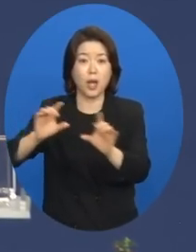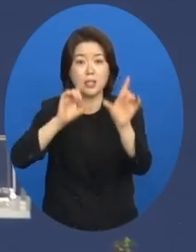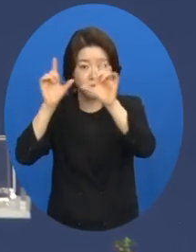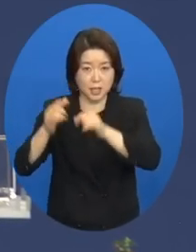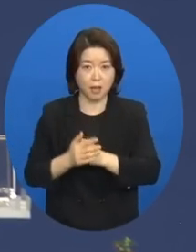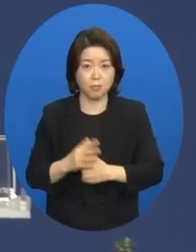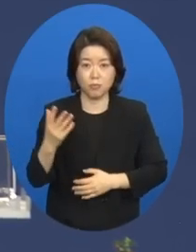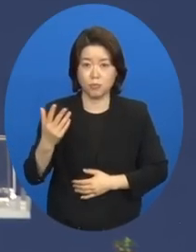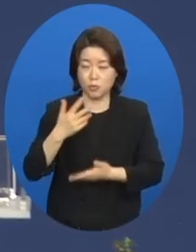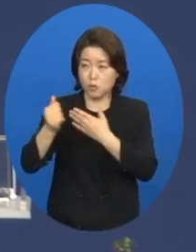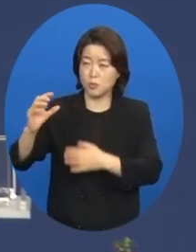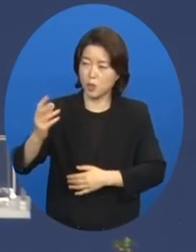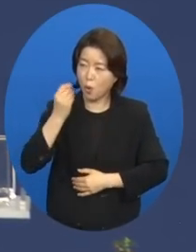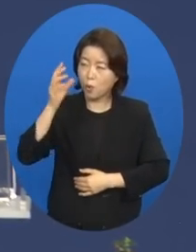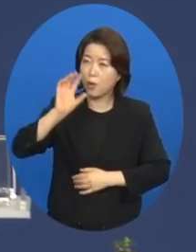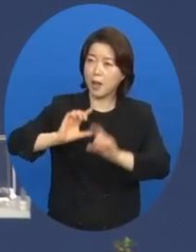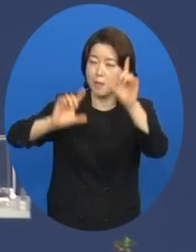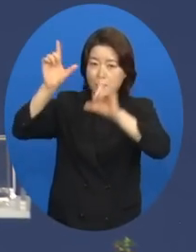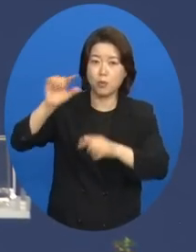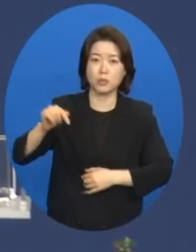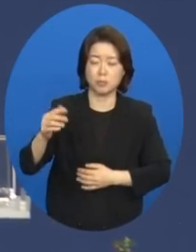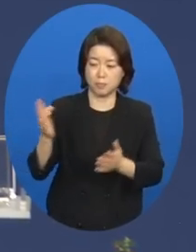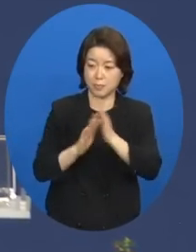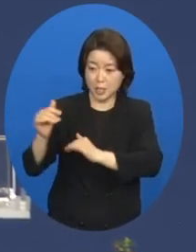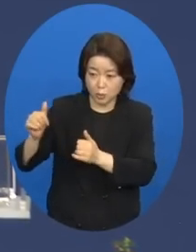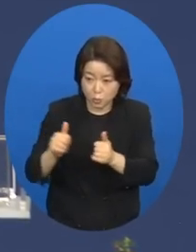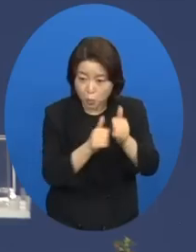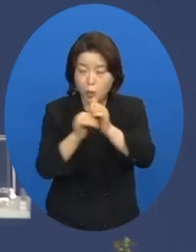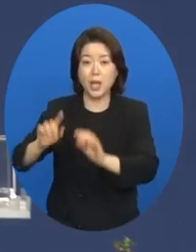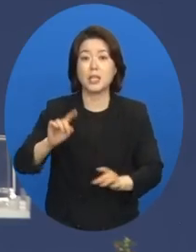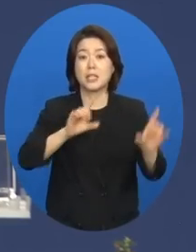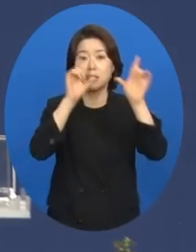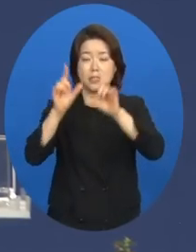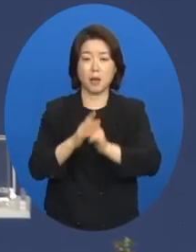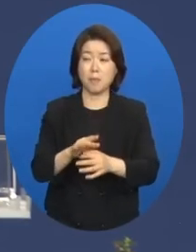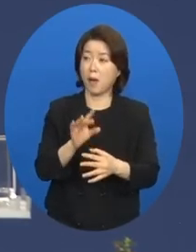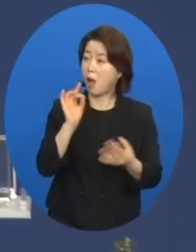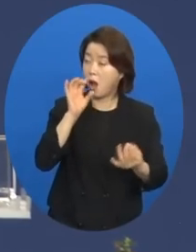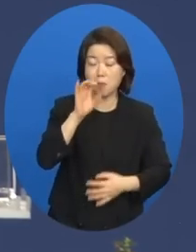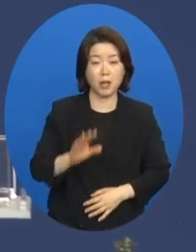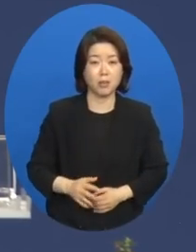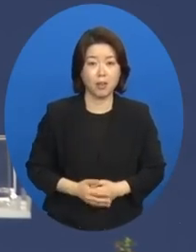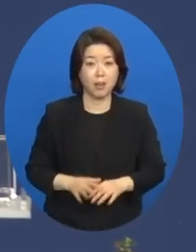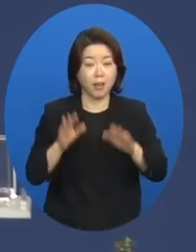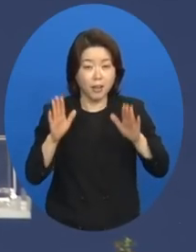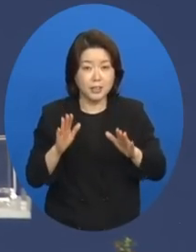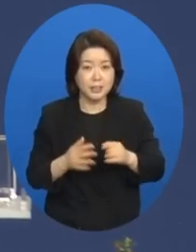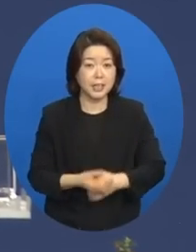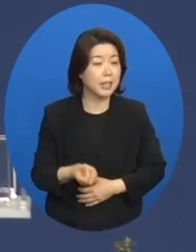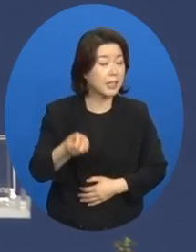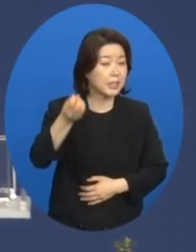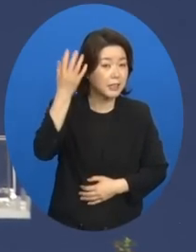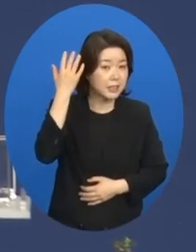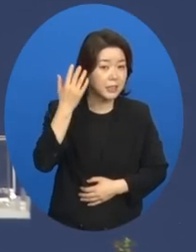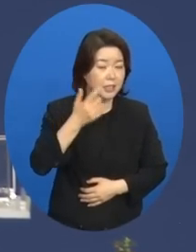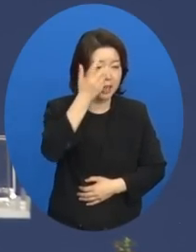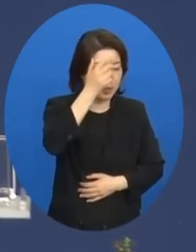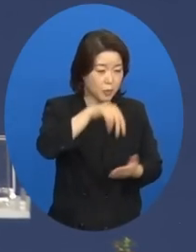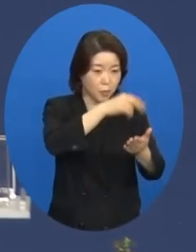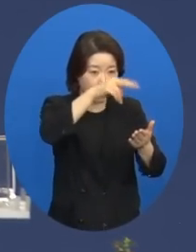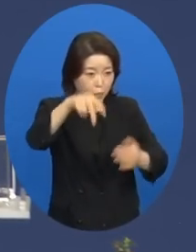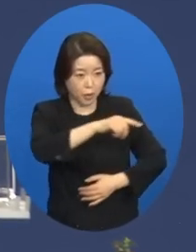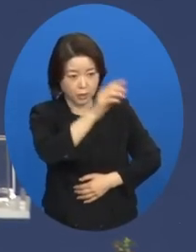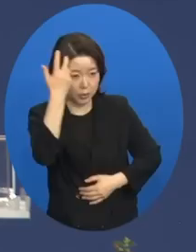주님의 거룩한 형상으로 예수 동행하게 된 이 삶을 가만히 있을 수가 없고 이제는 잃어버린 영혼들이 영혼의 모습이